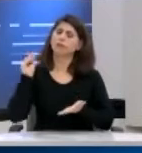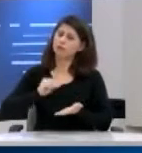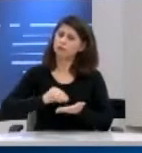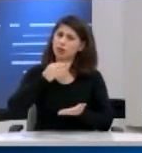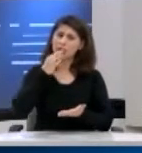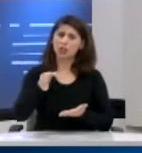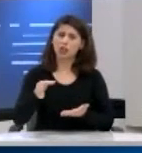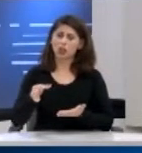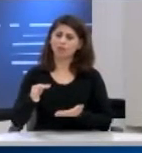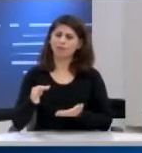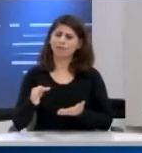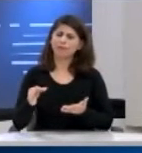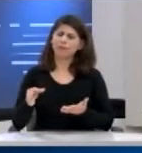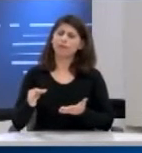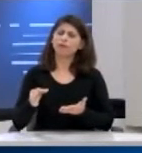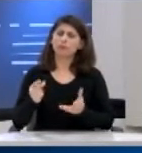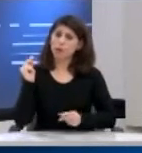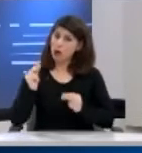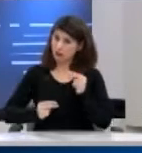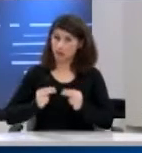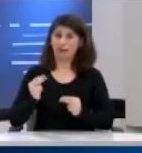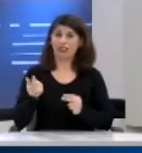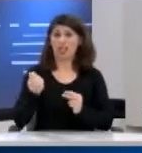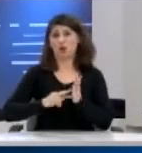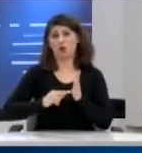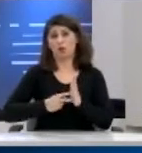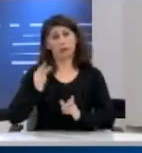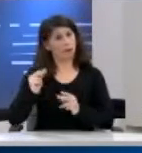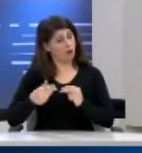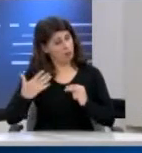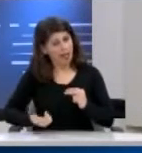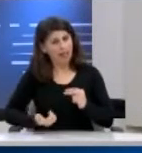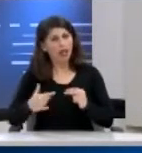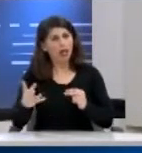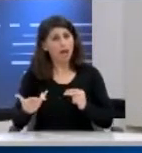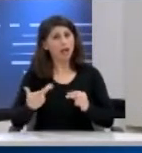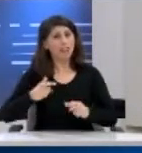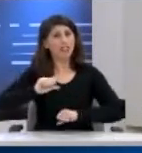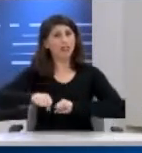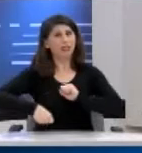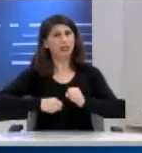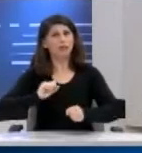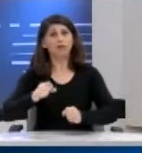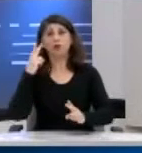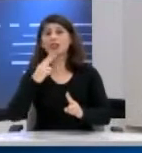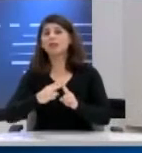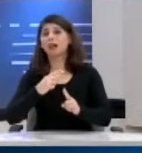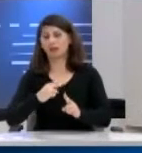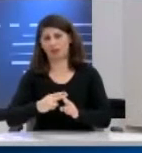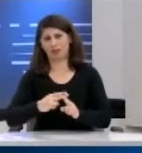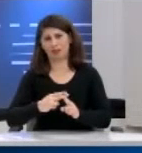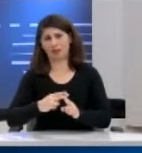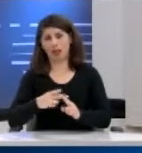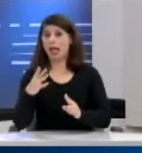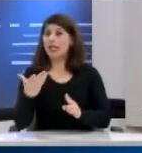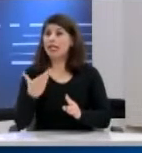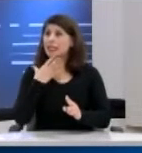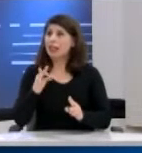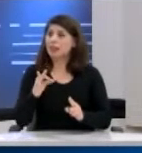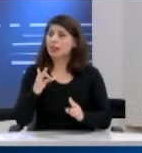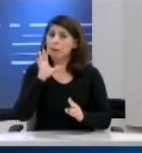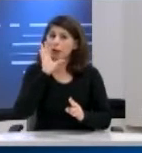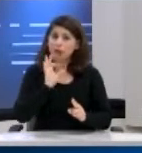στενά δημοσιονομικά πλαίσια που όλοι γνωρίζουμε, ήταν δράσεις εμβληματικές, διότι στην πραγματικότητα